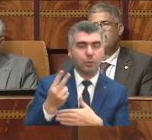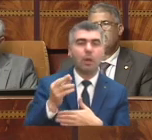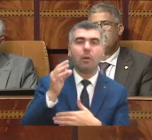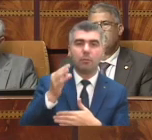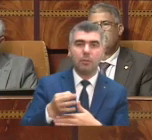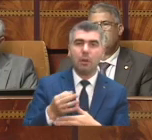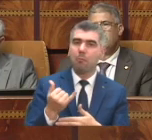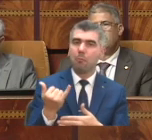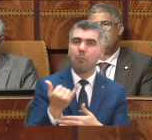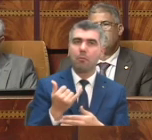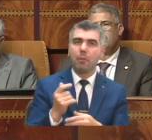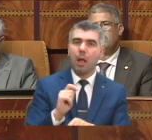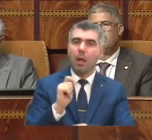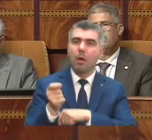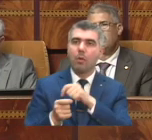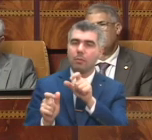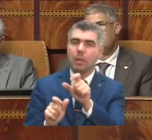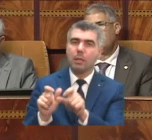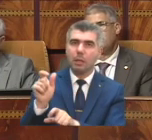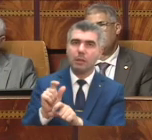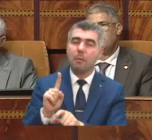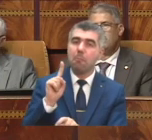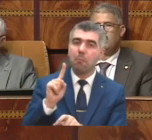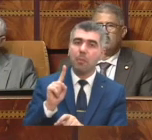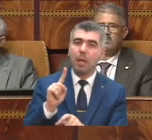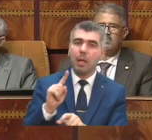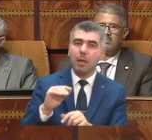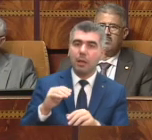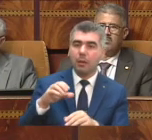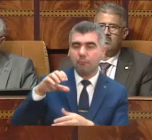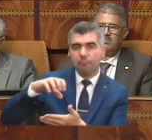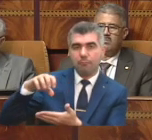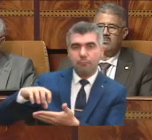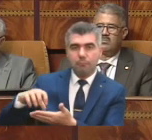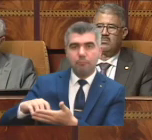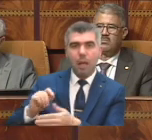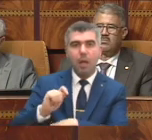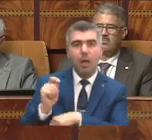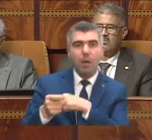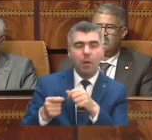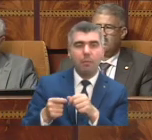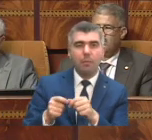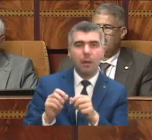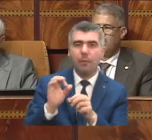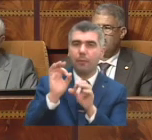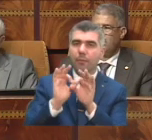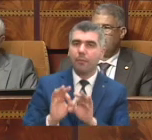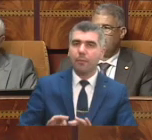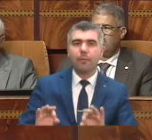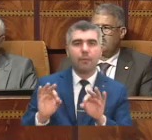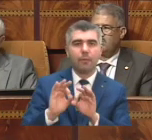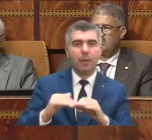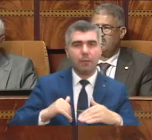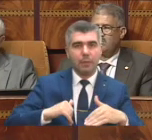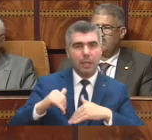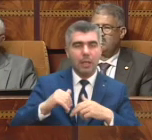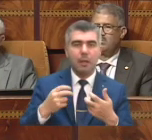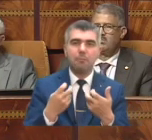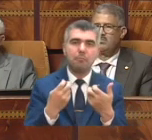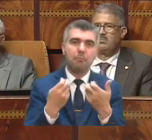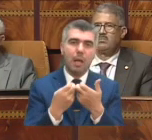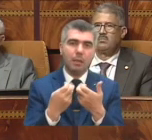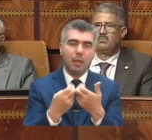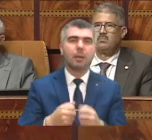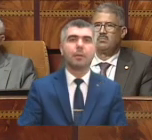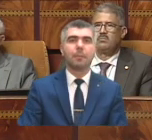على ساكنة العالم القروي، إلا أن بعض القرى والبوادي لا زالت تعاني من خصاص في البنية الطرقية. وعلى سبيل المثال